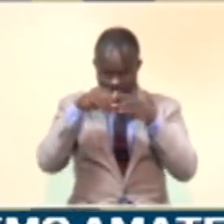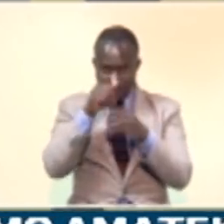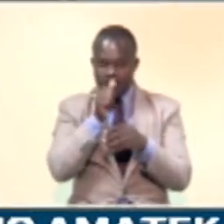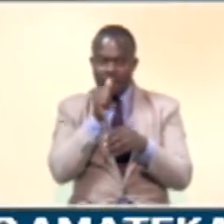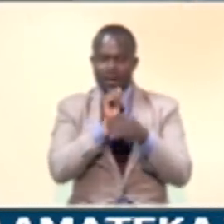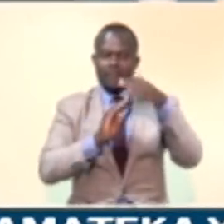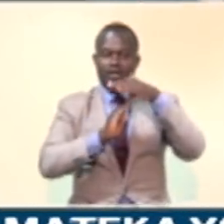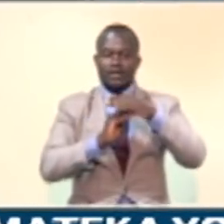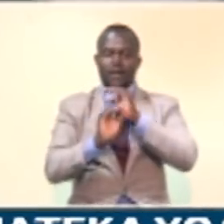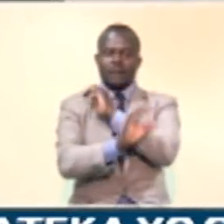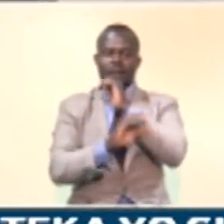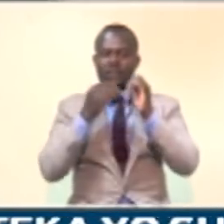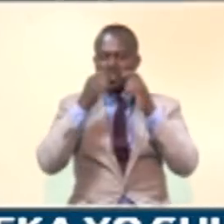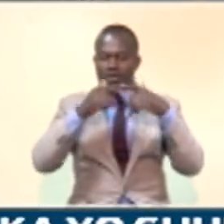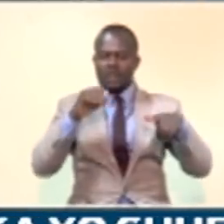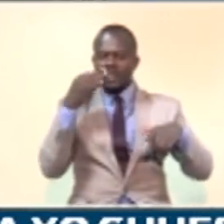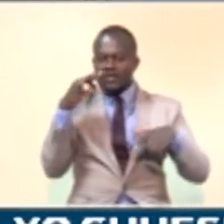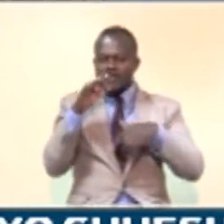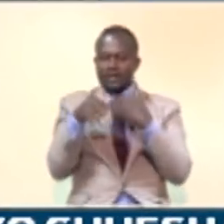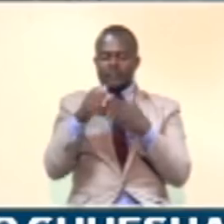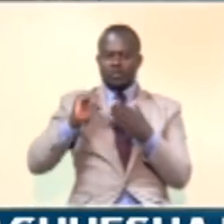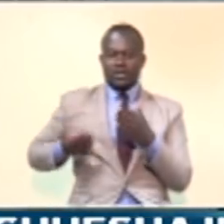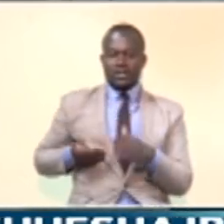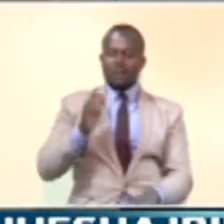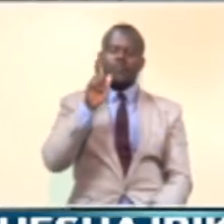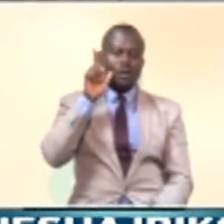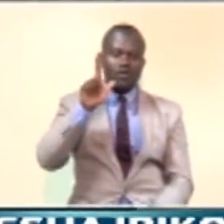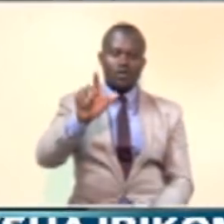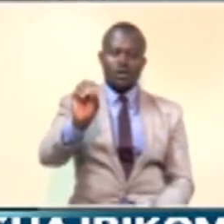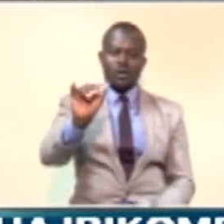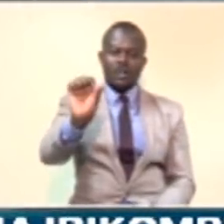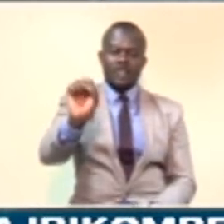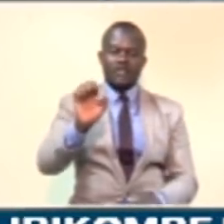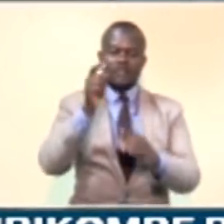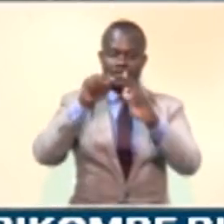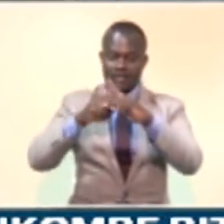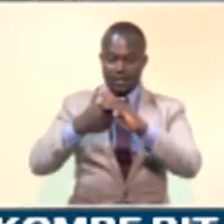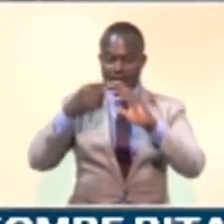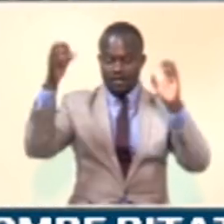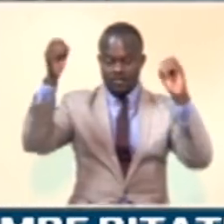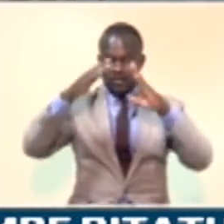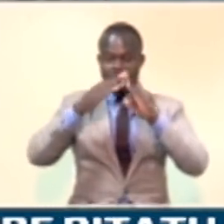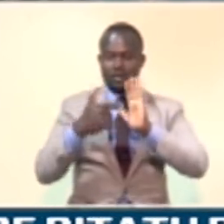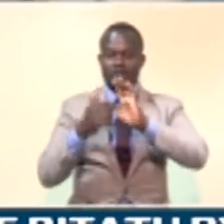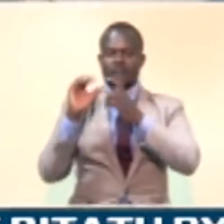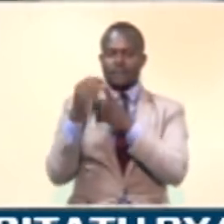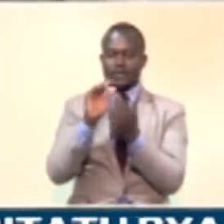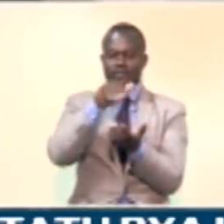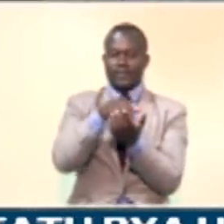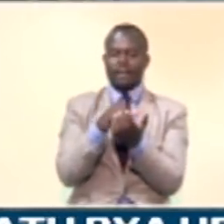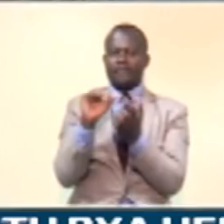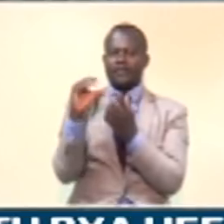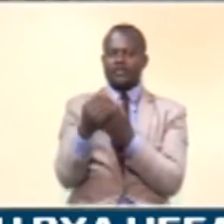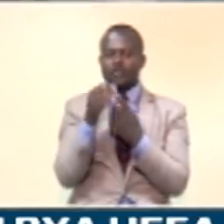mukuru w'umuryango w'ibihugu bivuga ururimi rw'Igifaransa, Madame Louise Mushikiwabo, batashye ku mugaragaro inzu ndangamuco y'u Faransa Centre